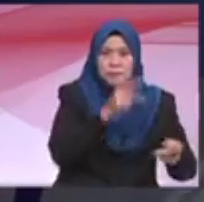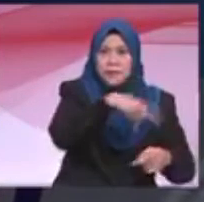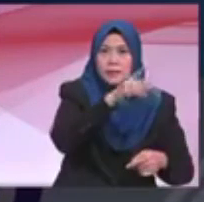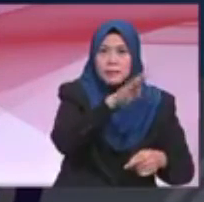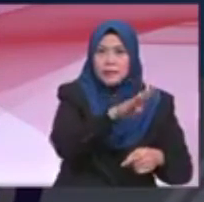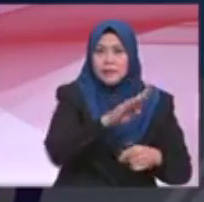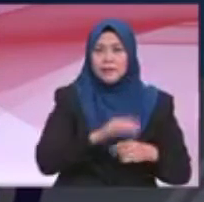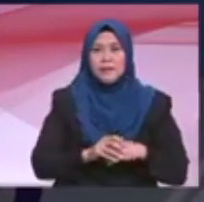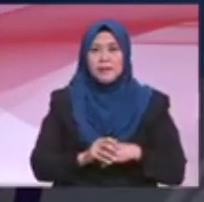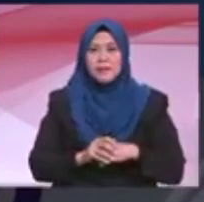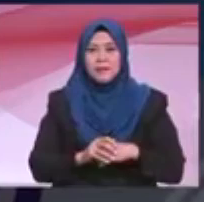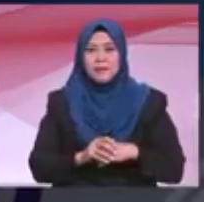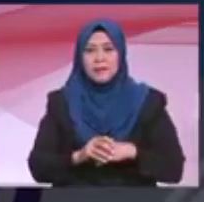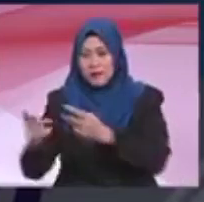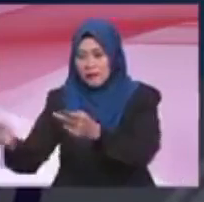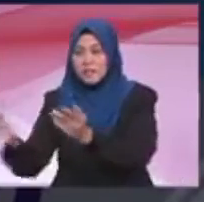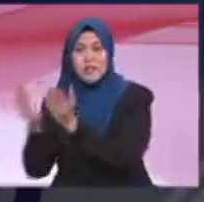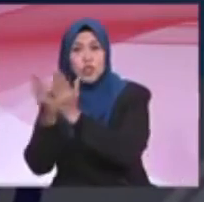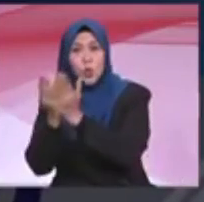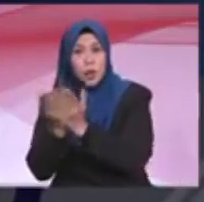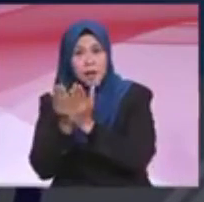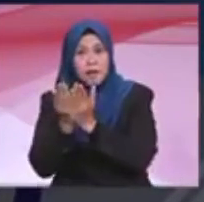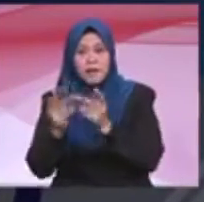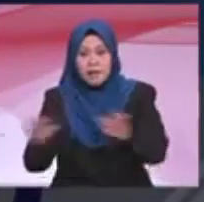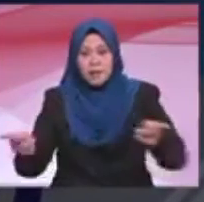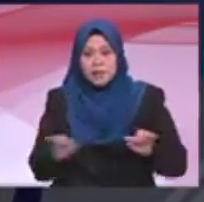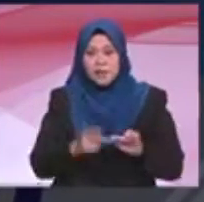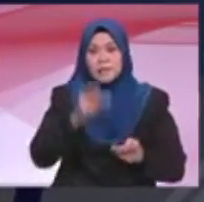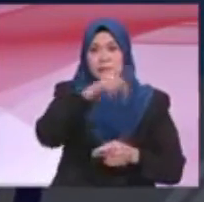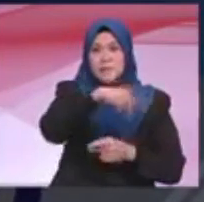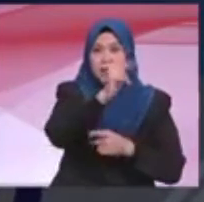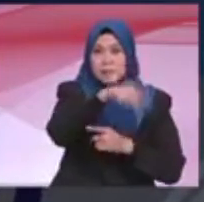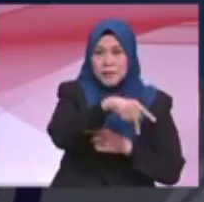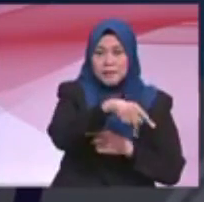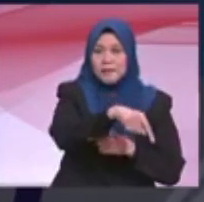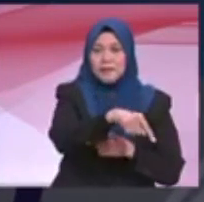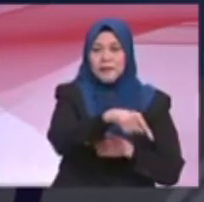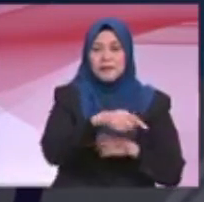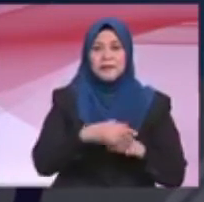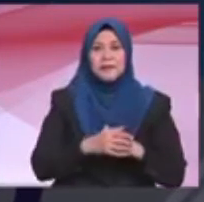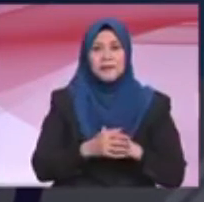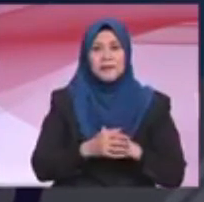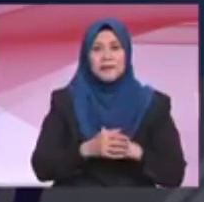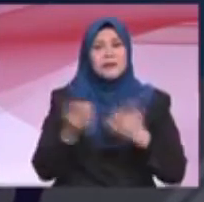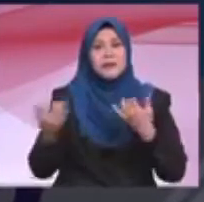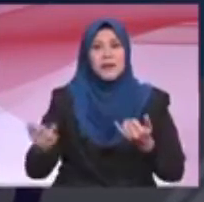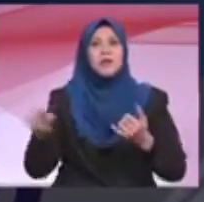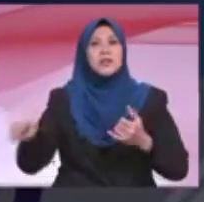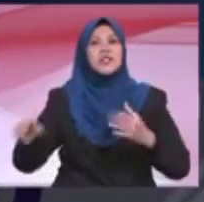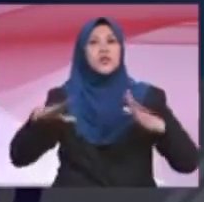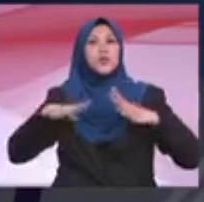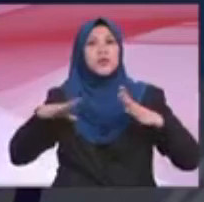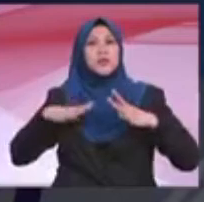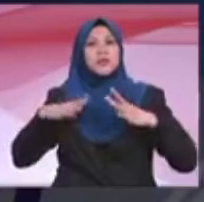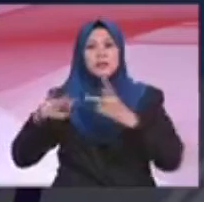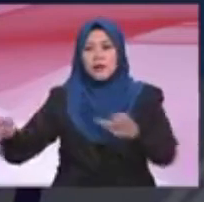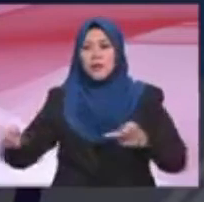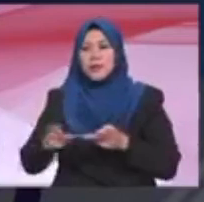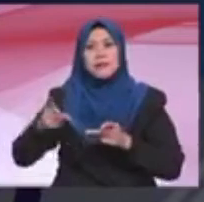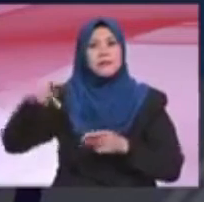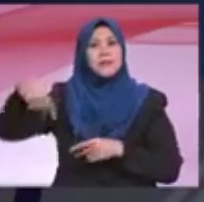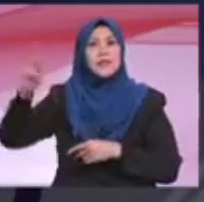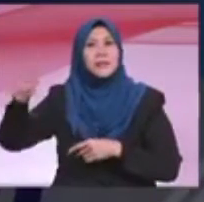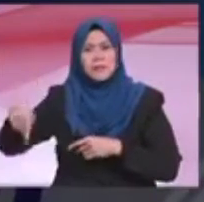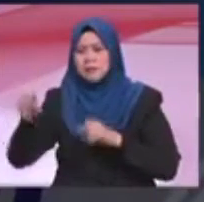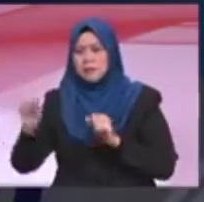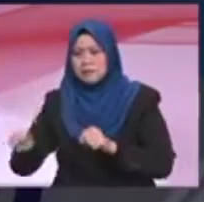di kawasan CMCO. Ya. Sekolah dia di kawasan CMCO. Kalau sekolah dia di kawasan CMCO, dia sekarang ini bercuti berada di kawasan MCO, kita